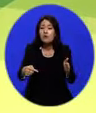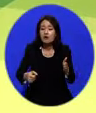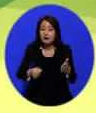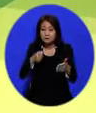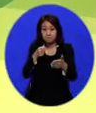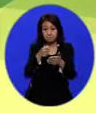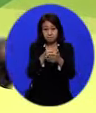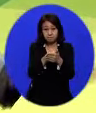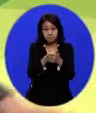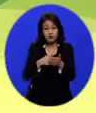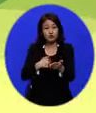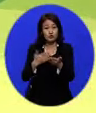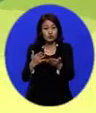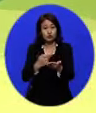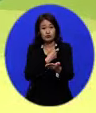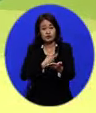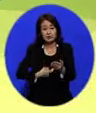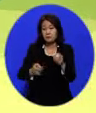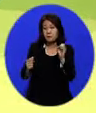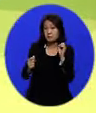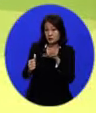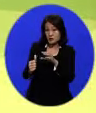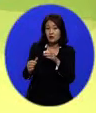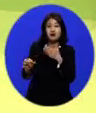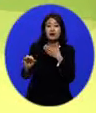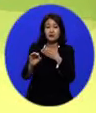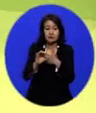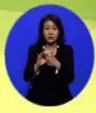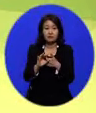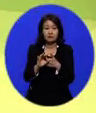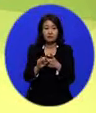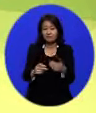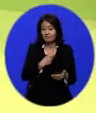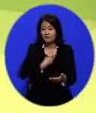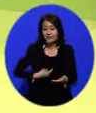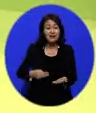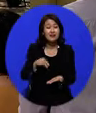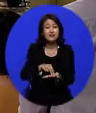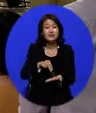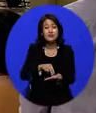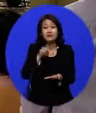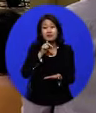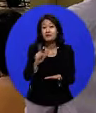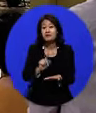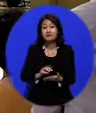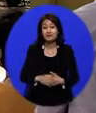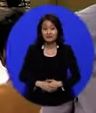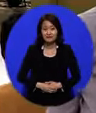정의를 내려서 이 제자들에게 말을 해줬다면 이 제자들은 어떻게 생각할까요?